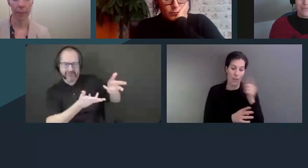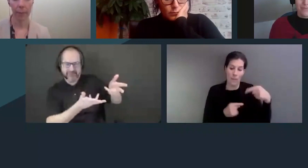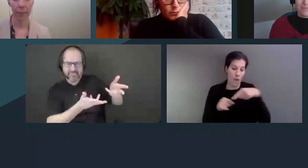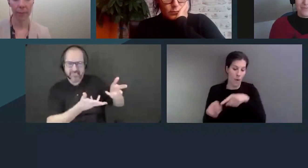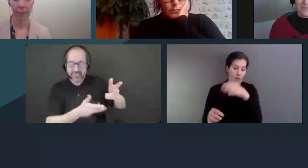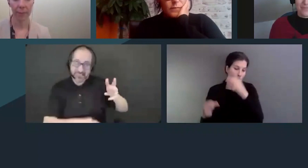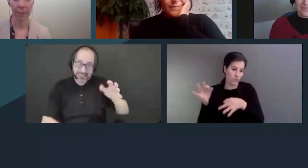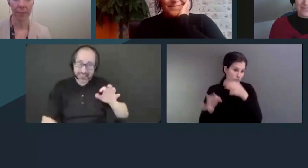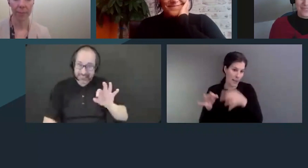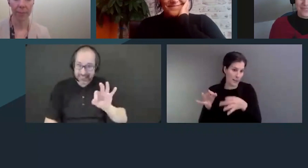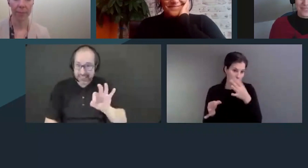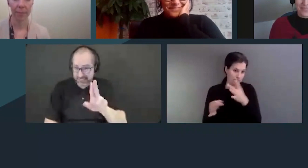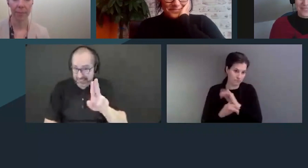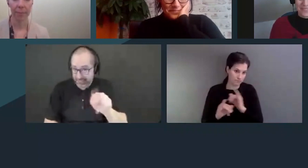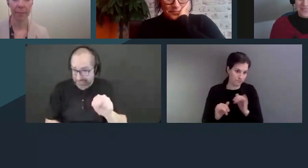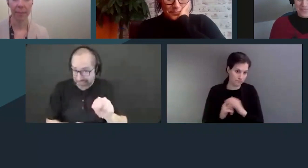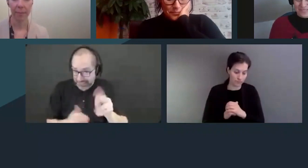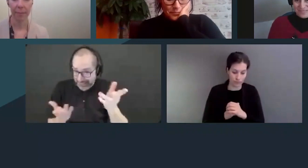surtout